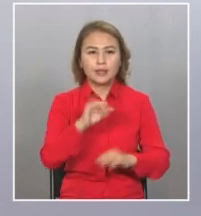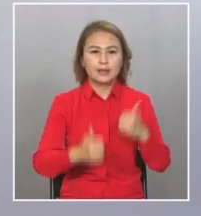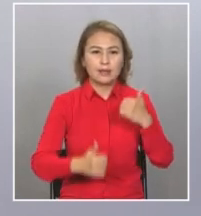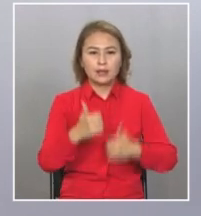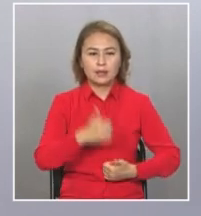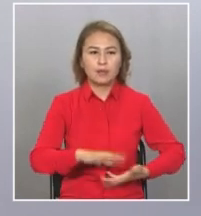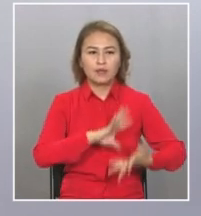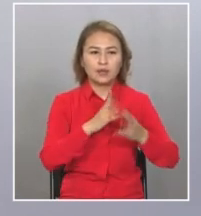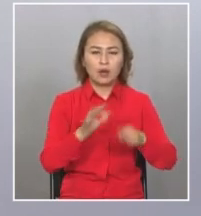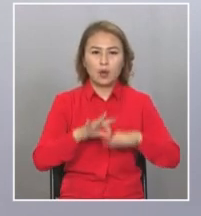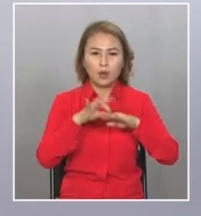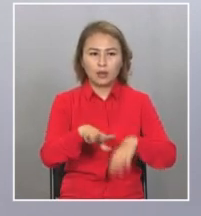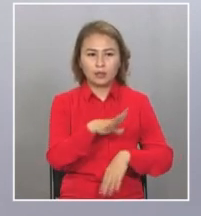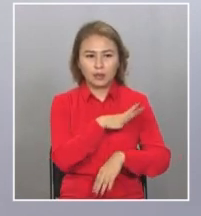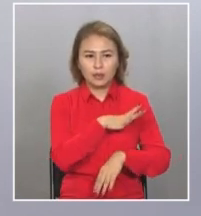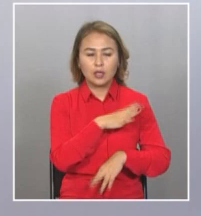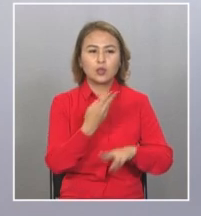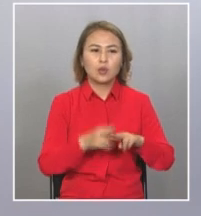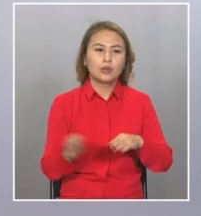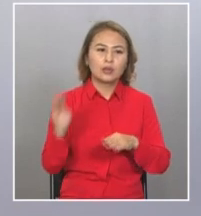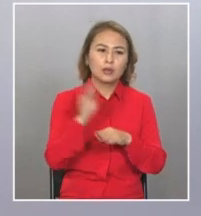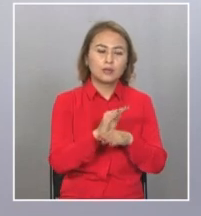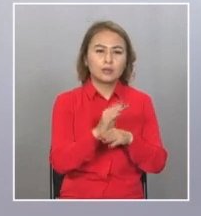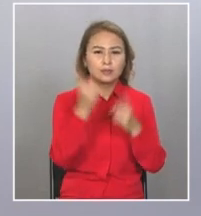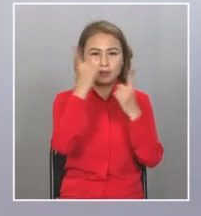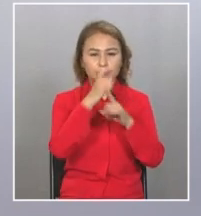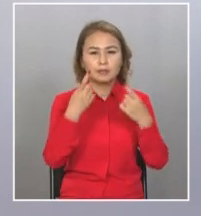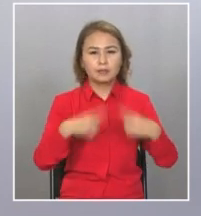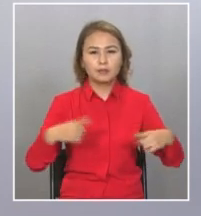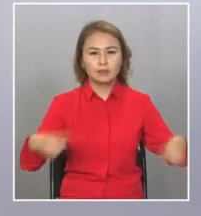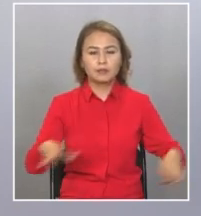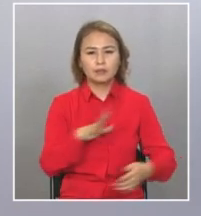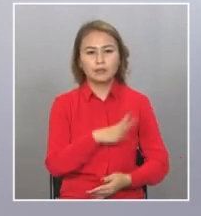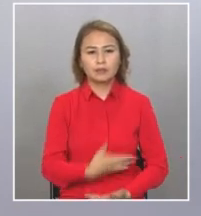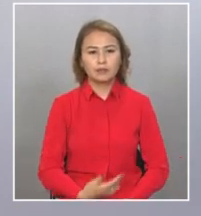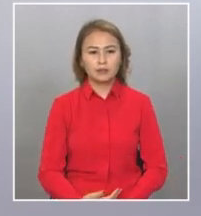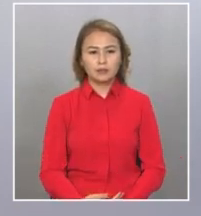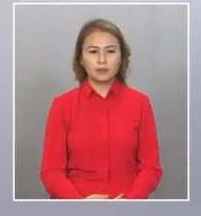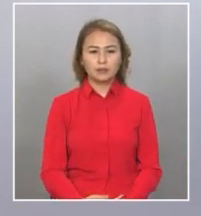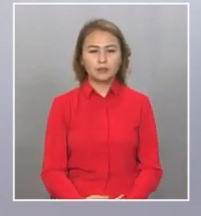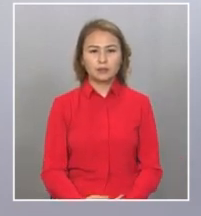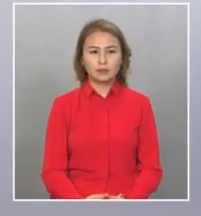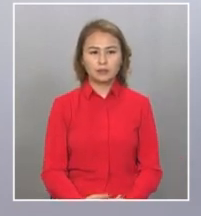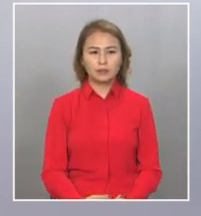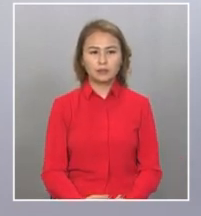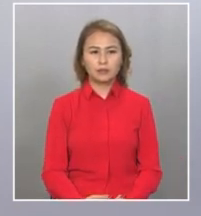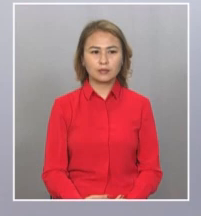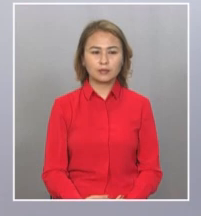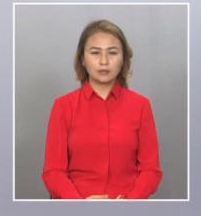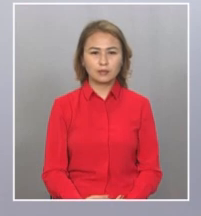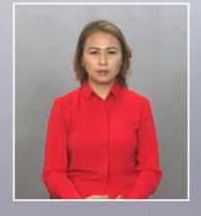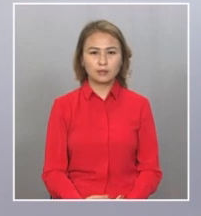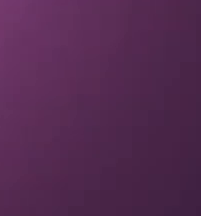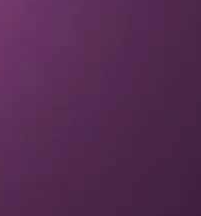салыстырмалы сілтемелерді қолдануды, сондай-ақ мәліметтердің әр түрлі пішімдері туралы білдіңіздер.